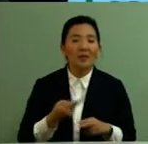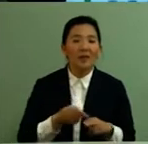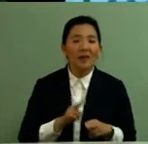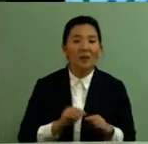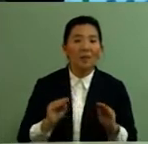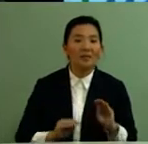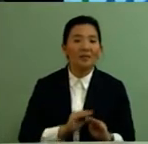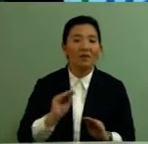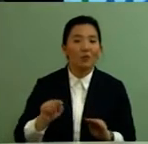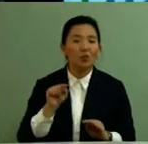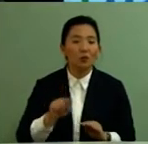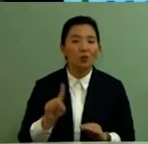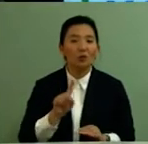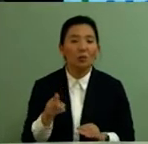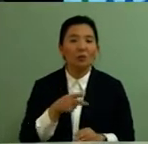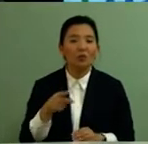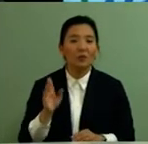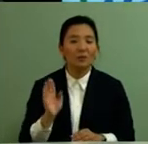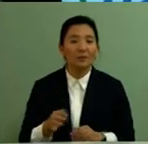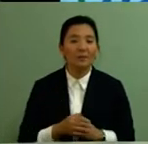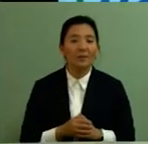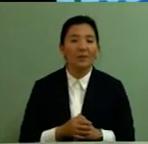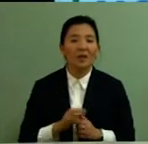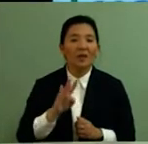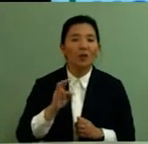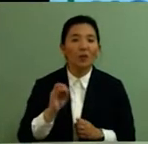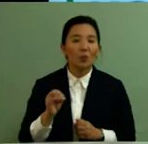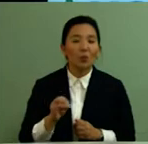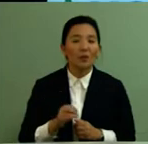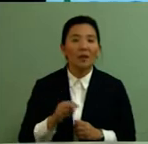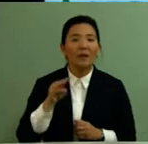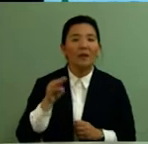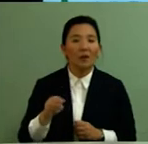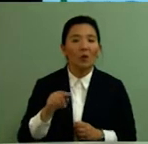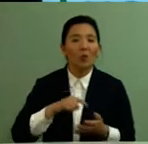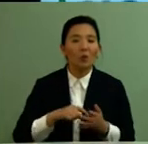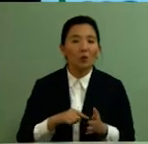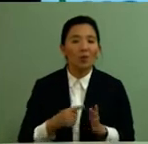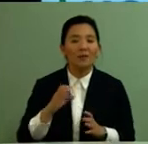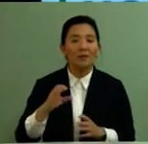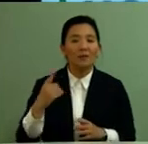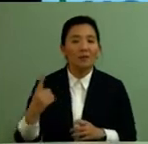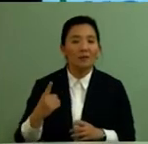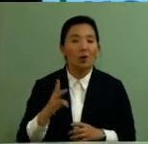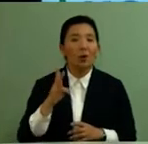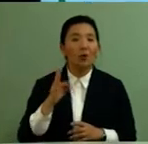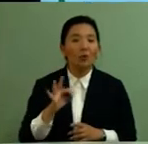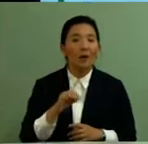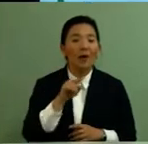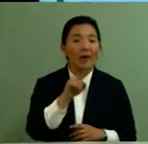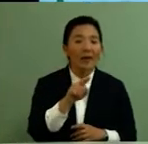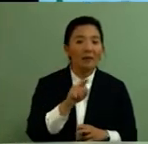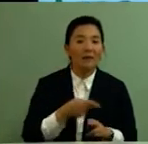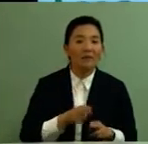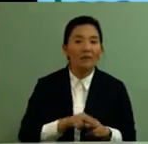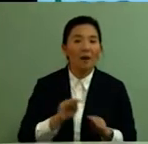это подставляем сюда, что у нас получается? Ню t умножить на S1. Ну а вот